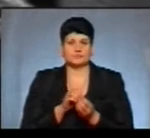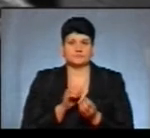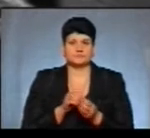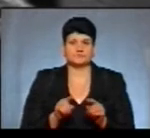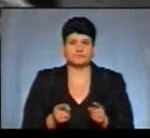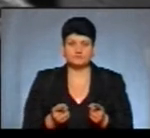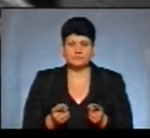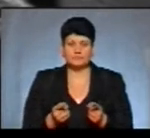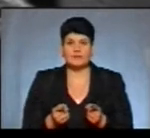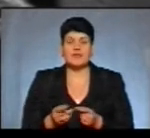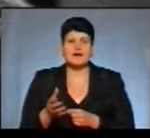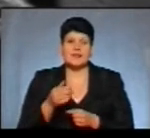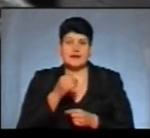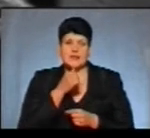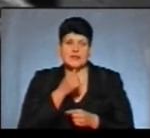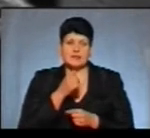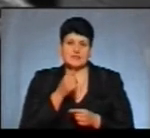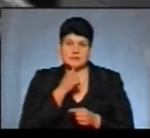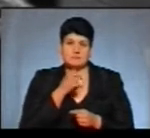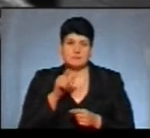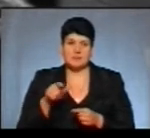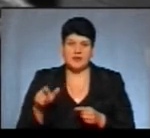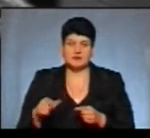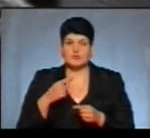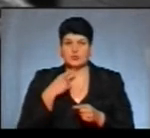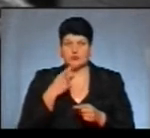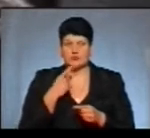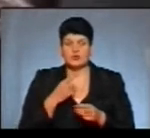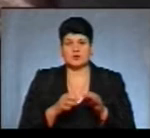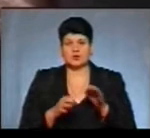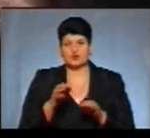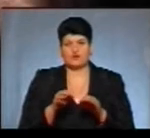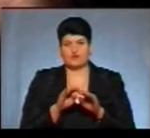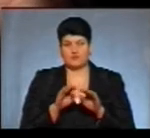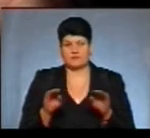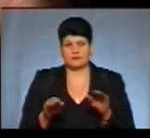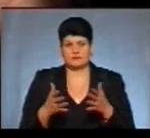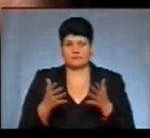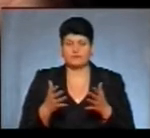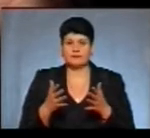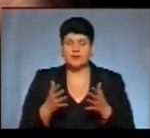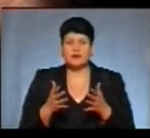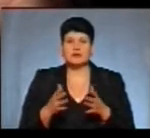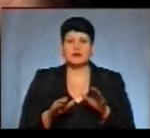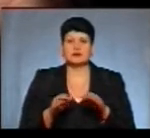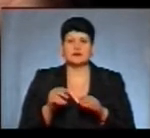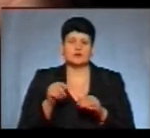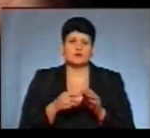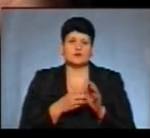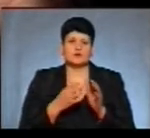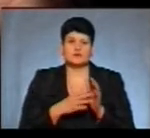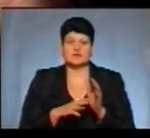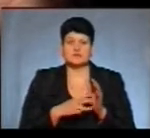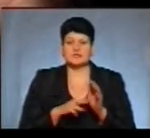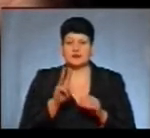ув'язнення. Експерти відзначають сексизм, віктімблеймінг навіть на судовому рівні. У 1983 році в Канаді